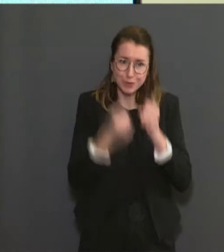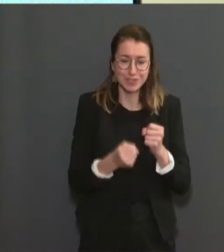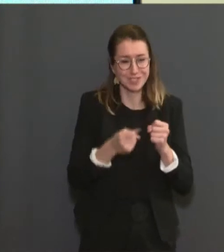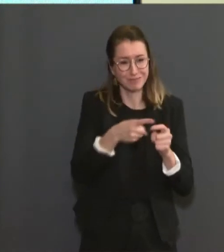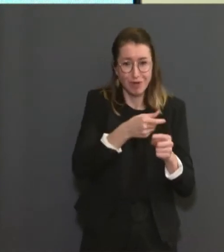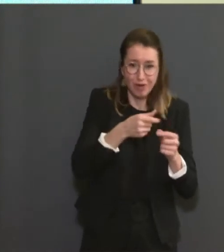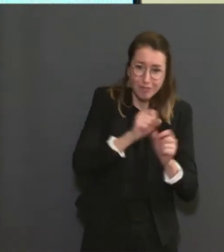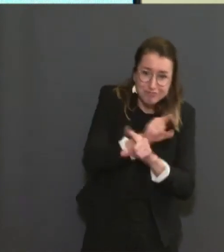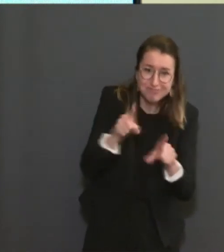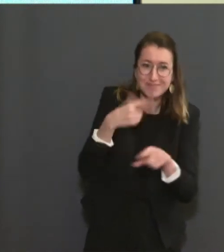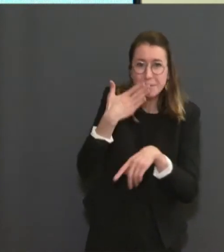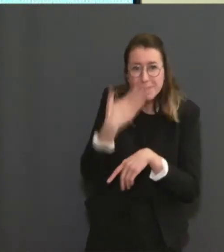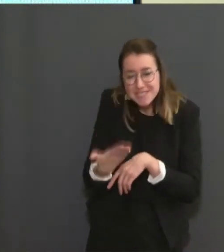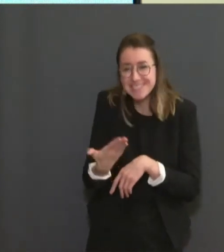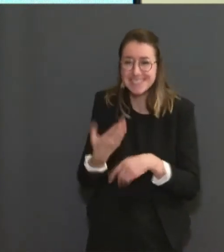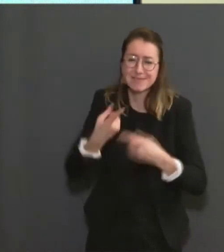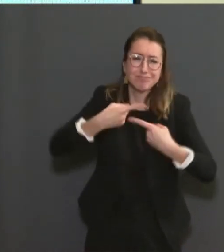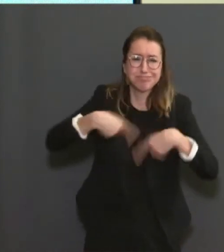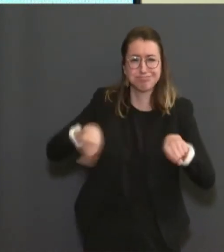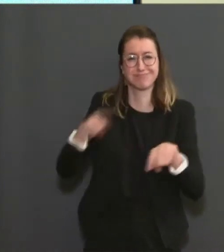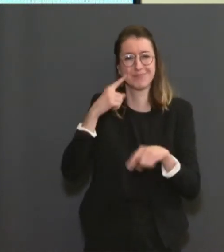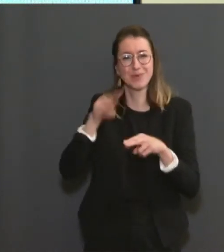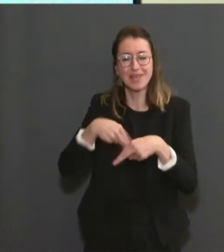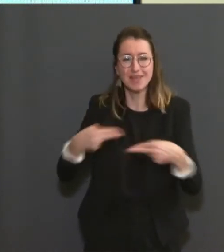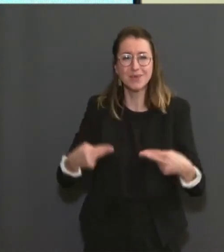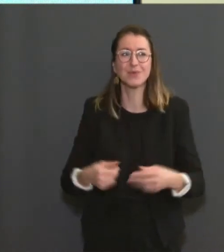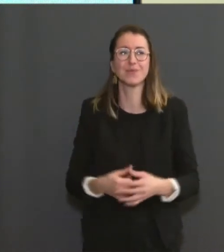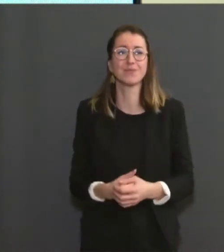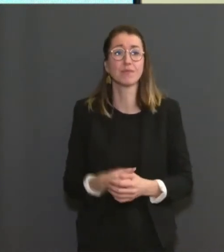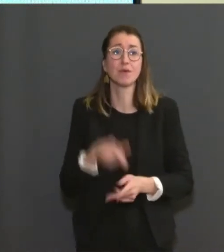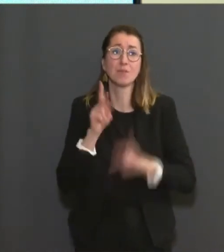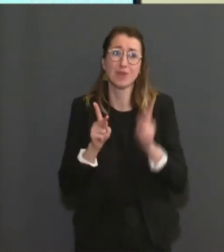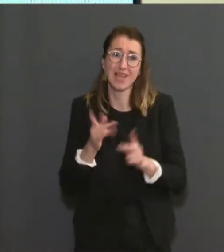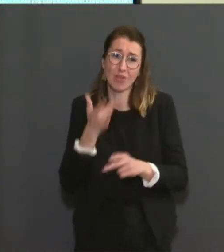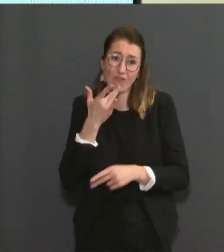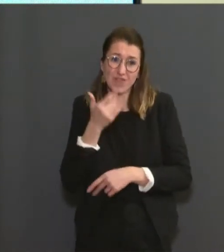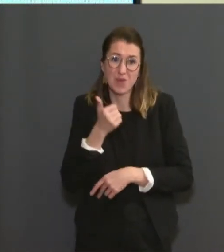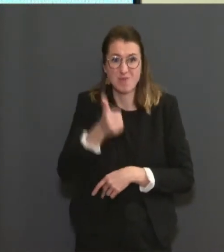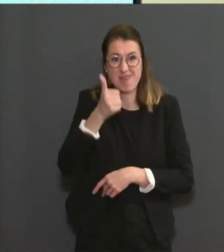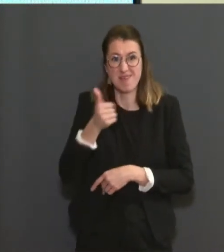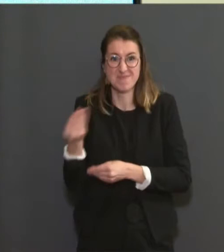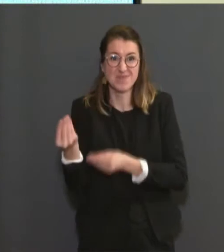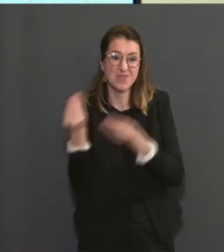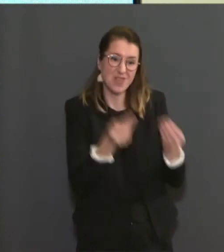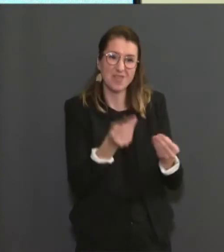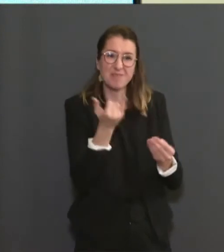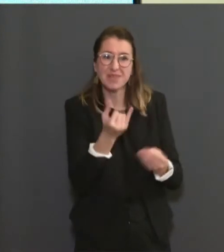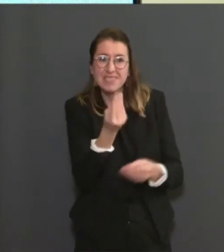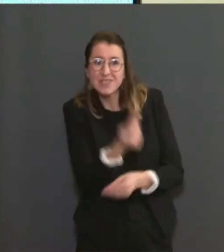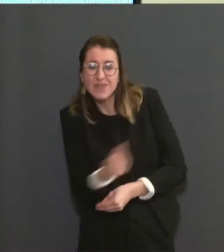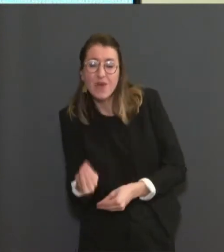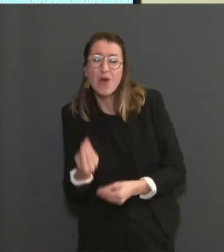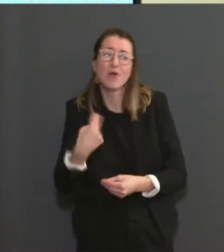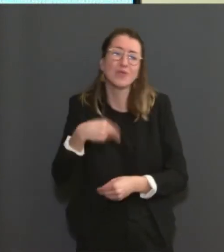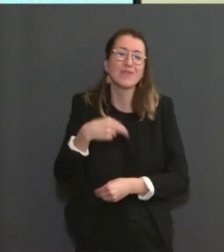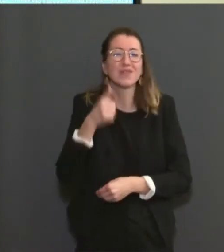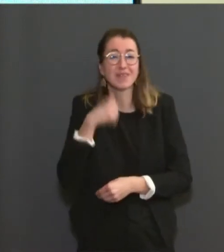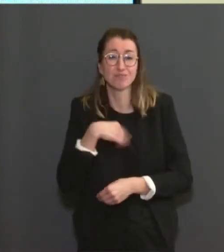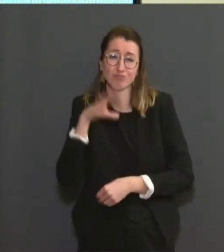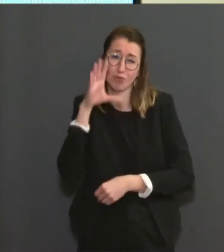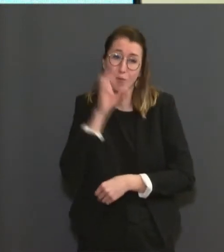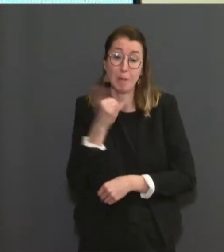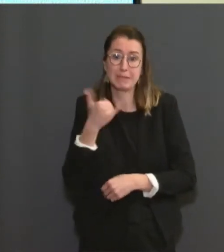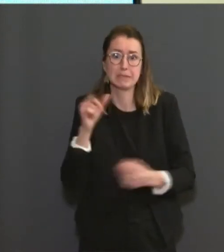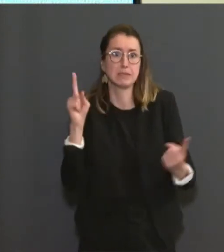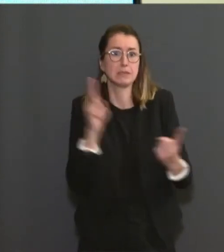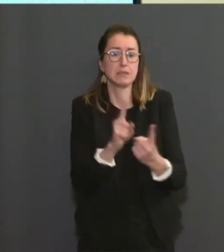cadeaux chez eux et pouvoir les remettre ainsi, par exemple, à leurs petits-enfants. Alors, un conseil que l'on répète, mais je pense